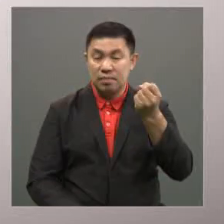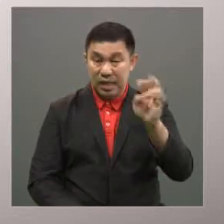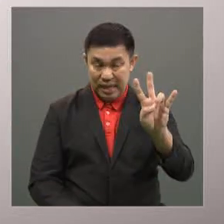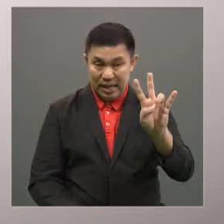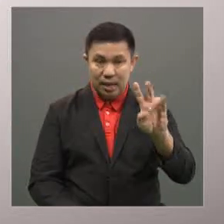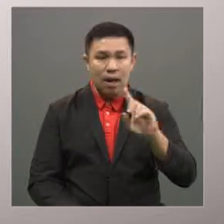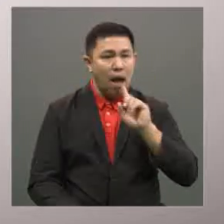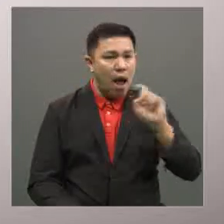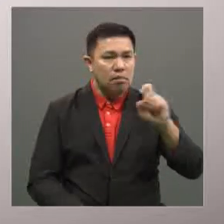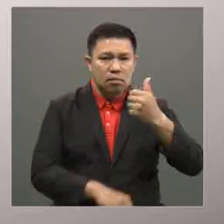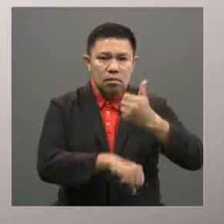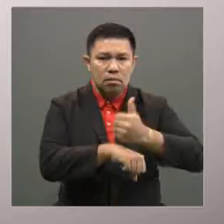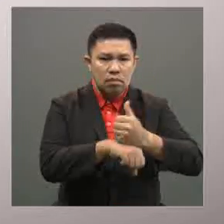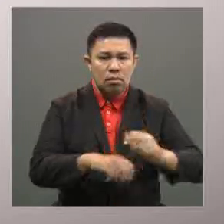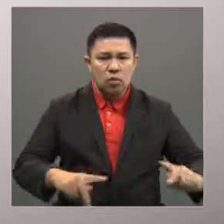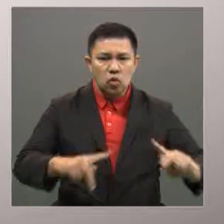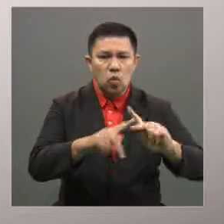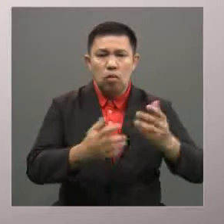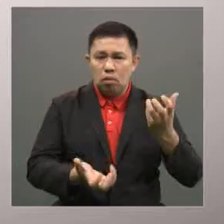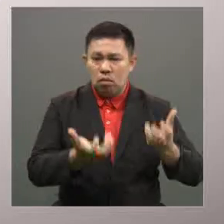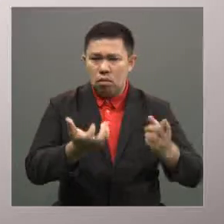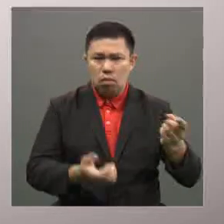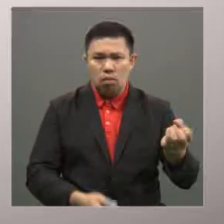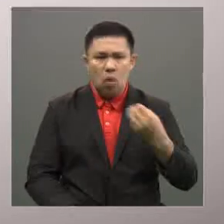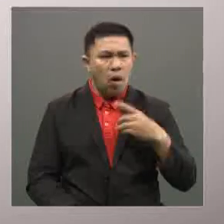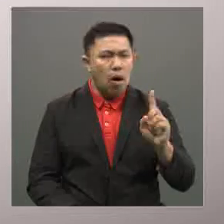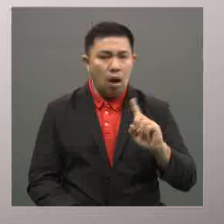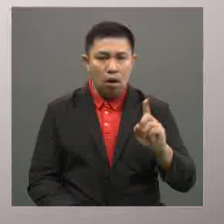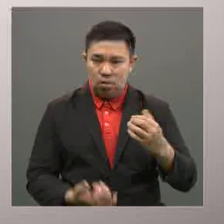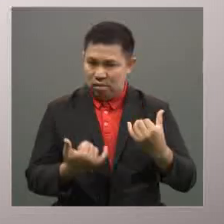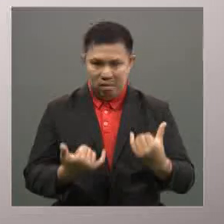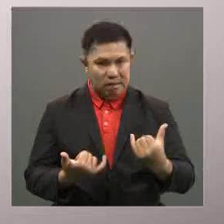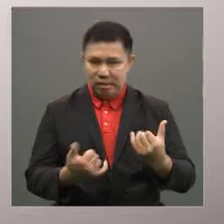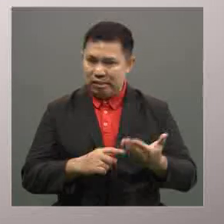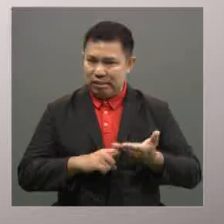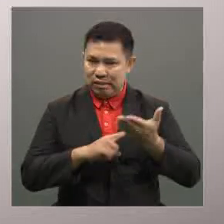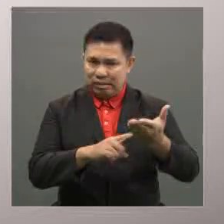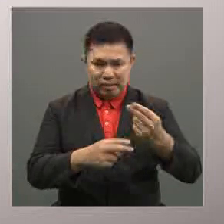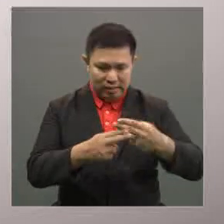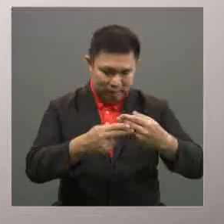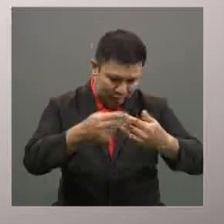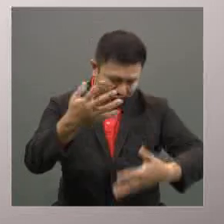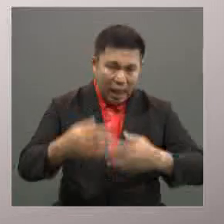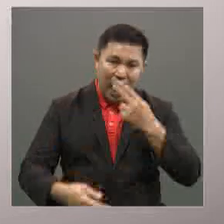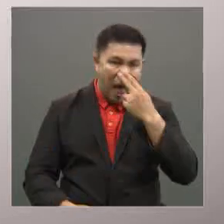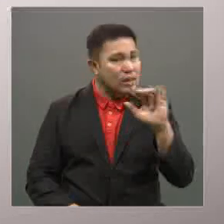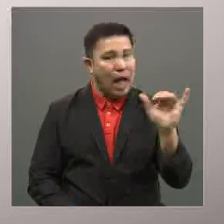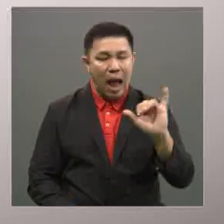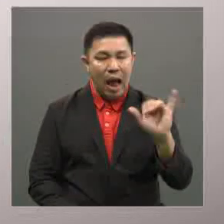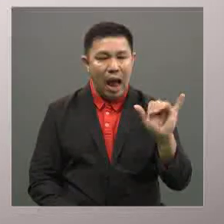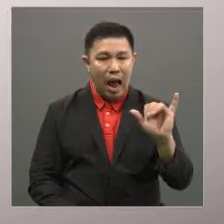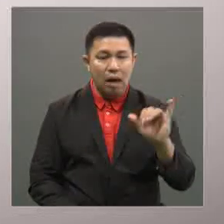ามไปยังทางรัฐมนตรีว่าการกระทรวงยุติธรรมท่านก็ยืนยันแบบนี้ค่ะว่ายังไม่ได้มีการเสนอรายชื่อขึ้นมาค่ะโดยบอกว่